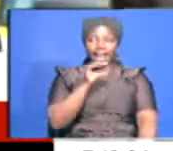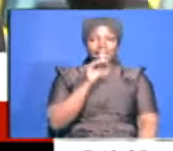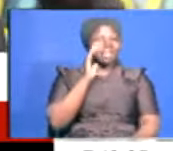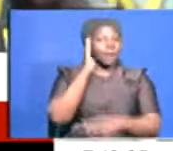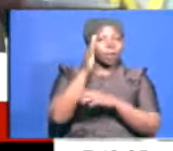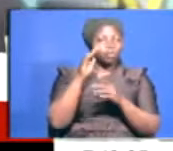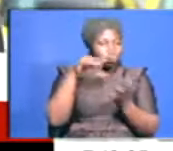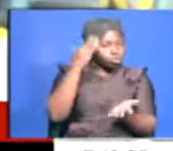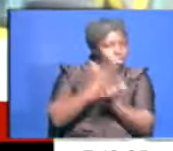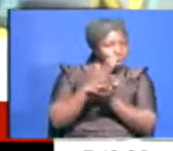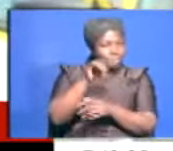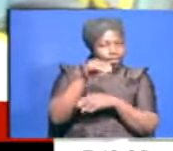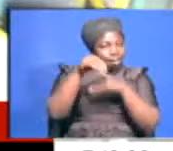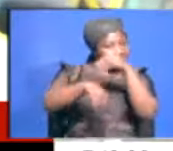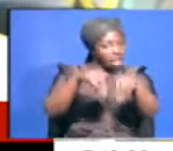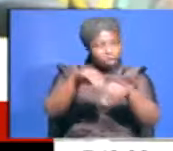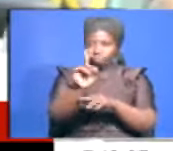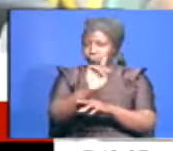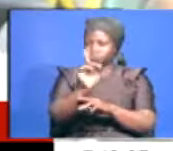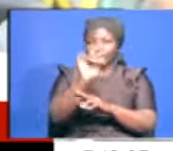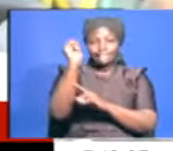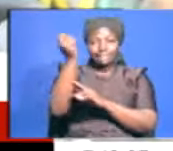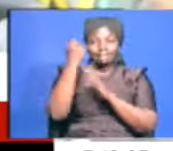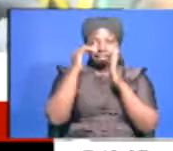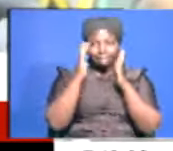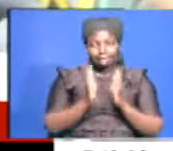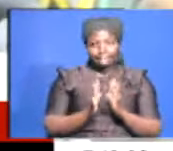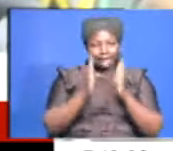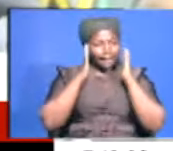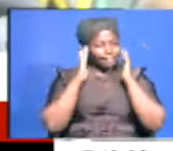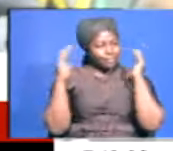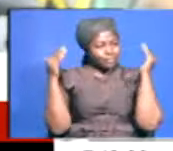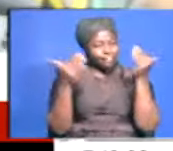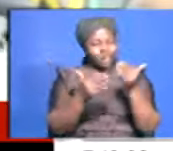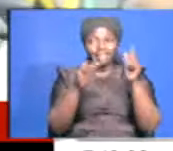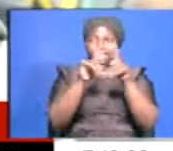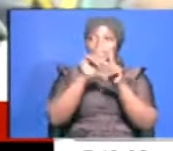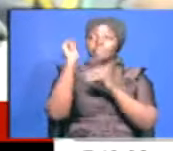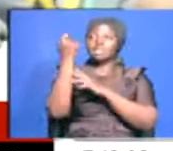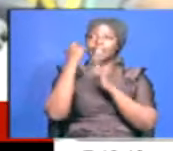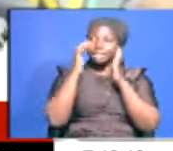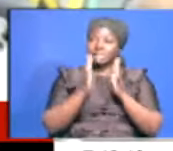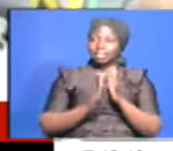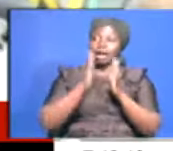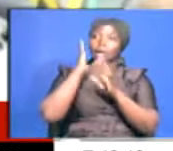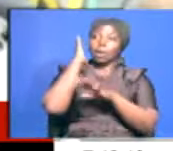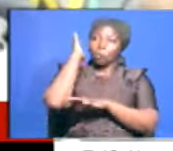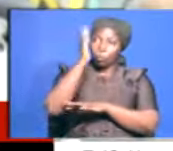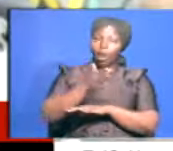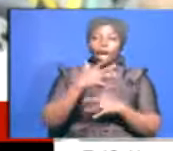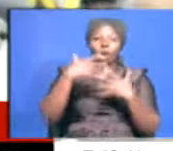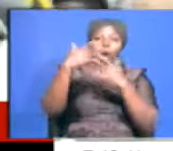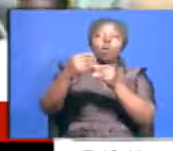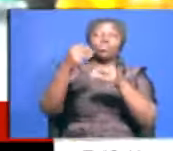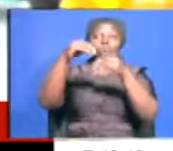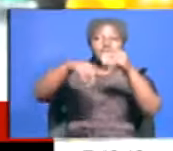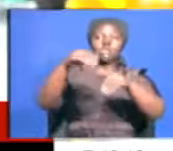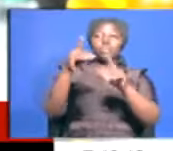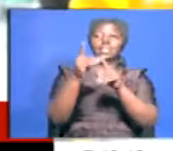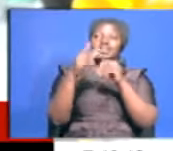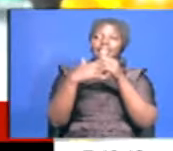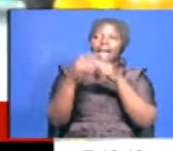this election. Kenyans are determined and Kenyans will go to the polls on the 9th of